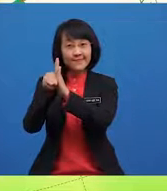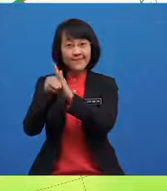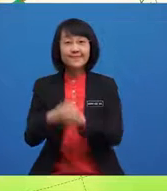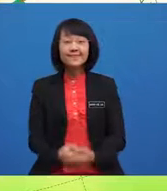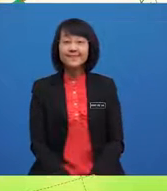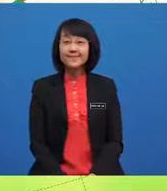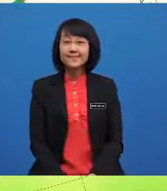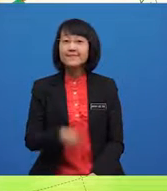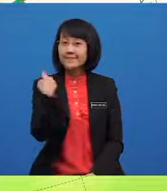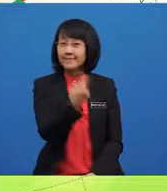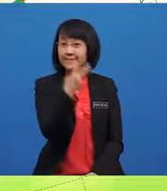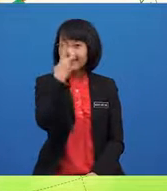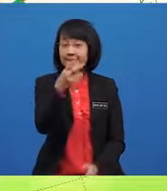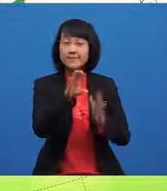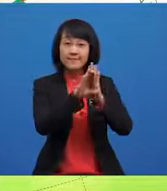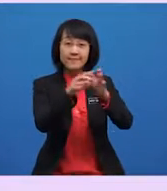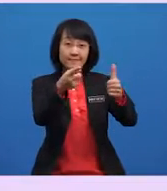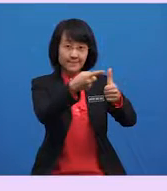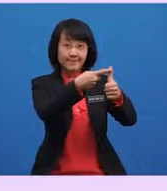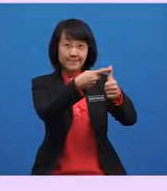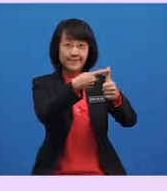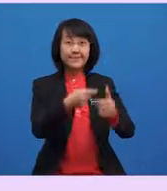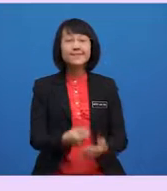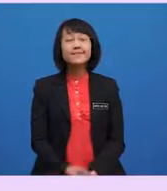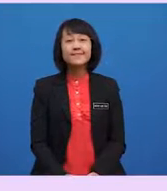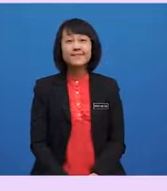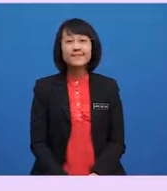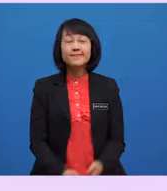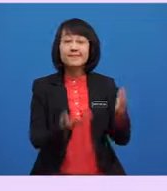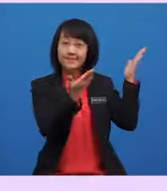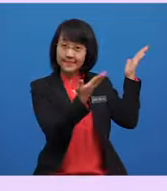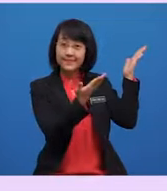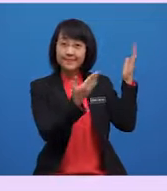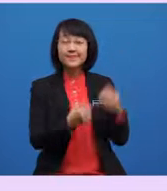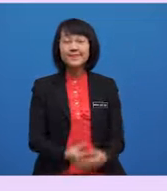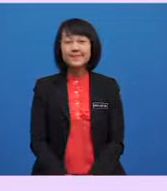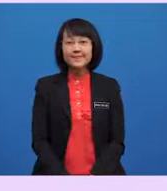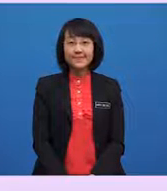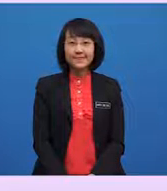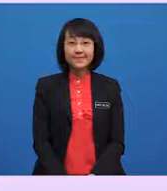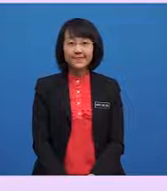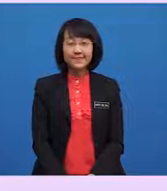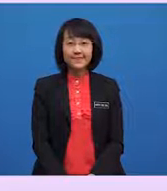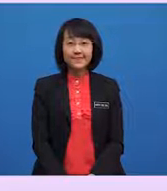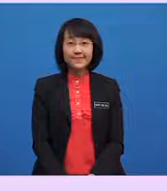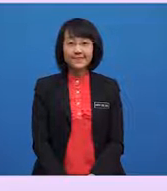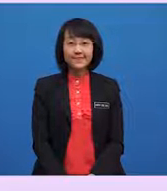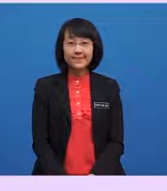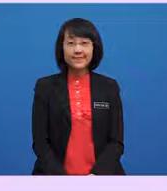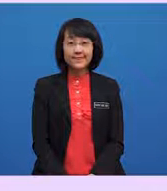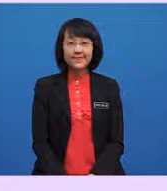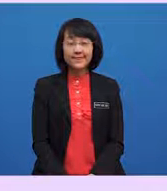minit. Kita lihat contoh yang pertama. Ani bermain recorder